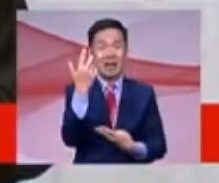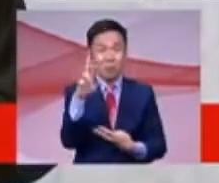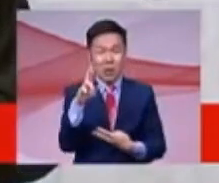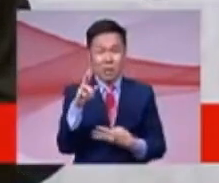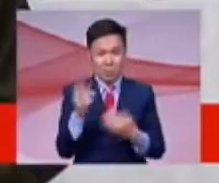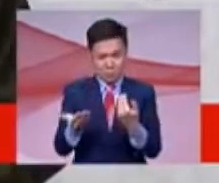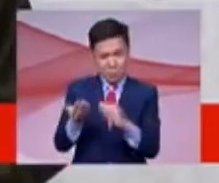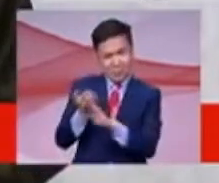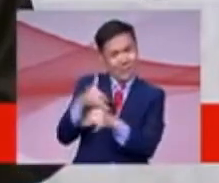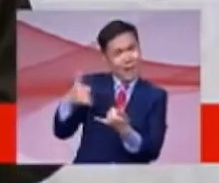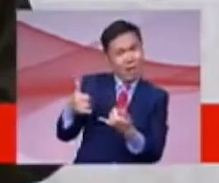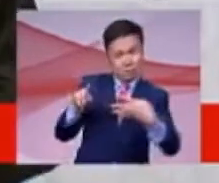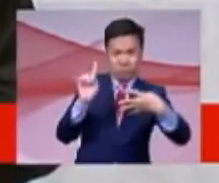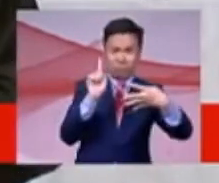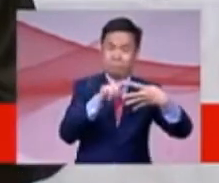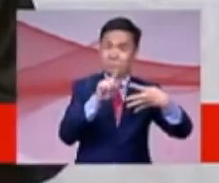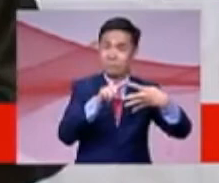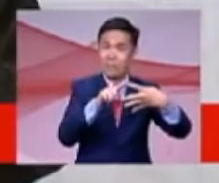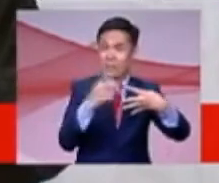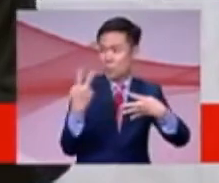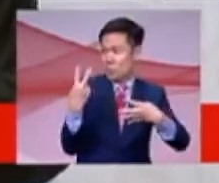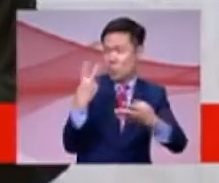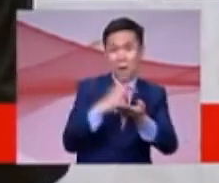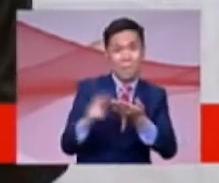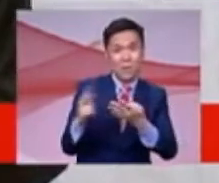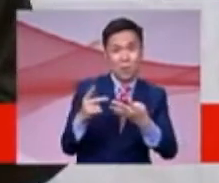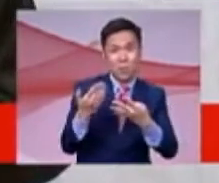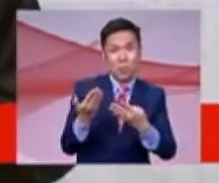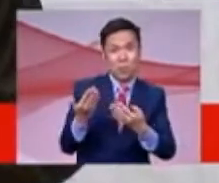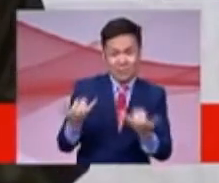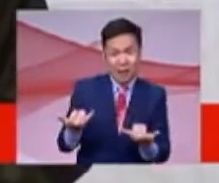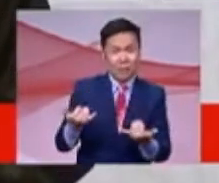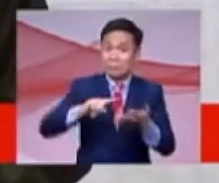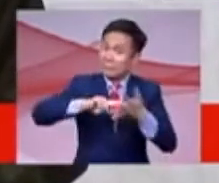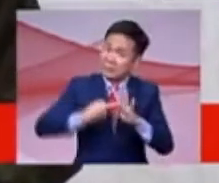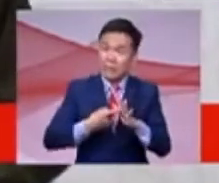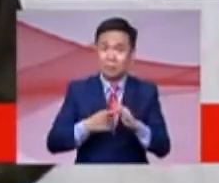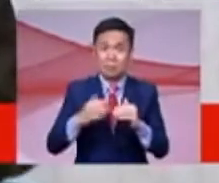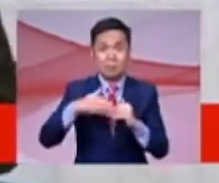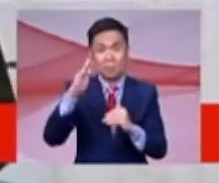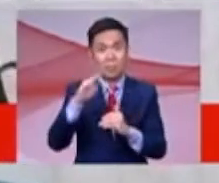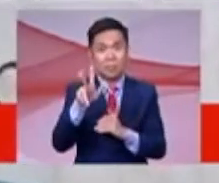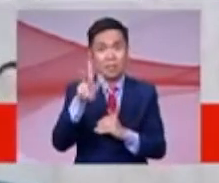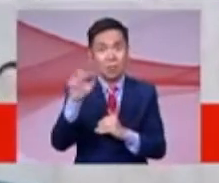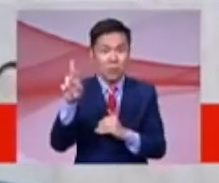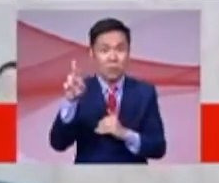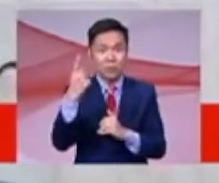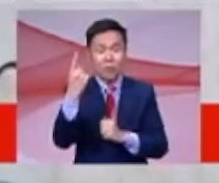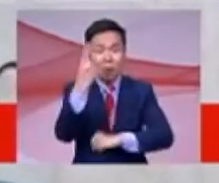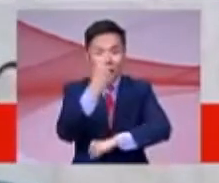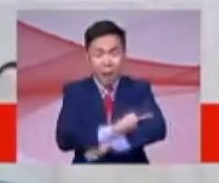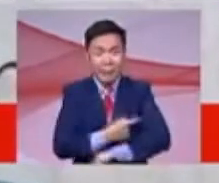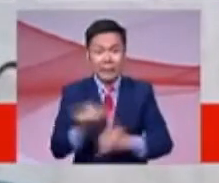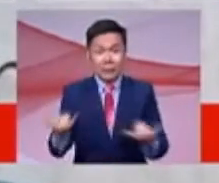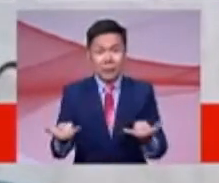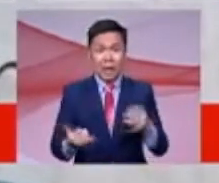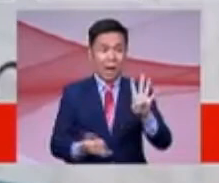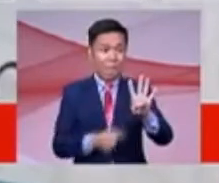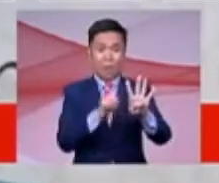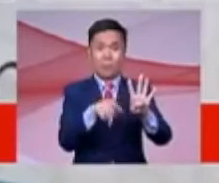awal bulan Mei, berarti 2 minggu lebih awal daripada jangkaan kita. Dan sekarang hari ini ada